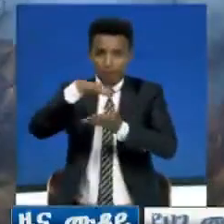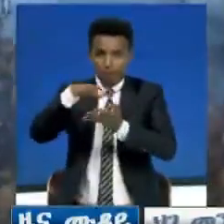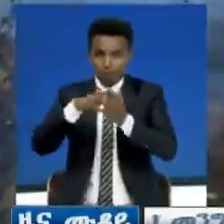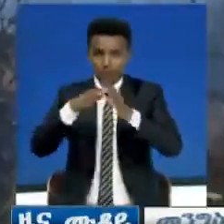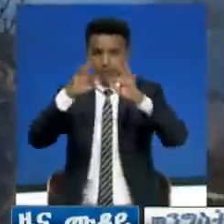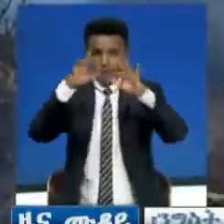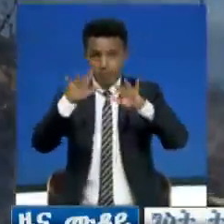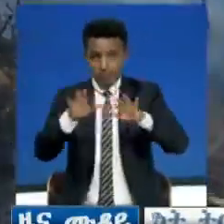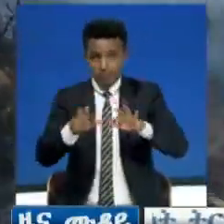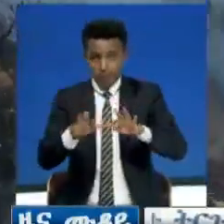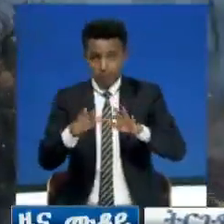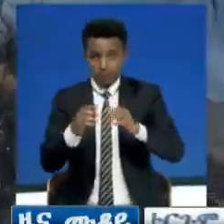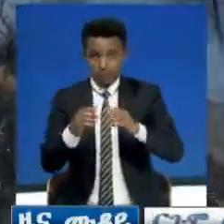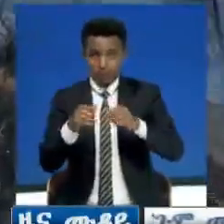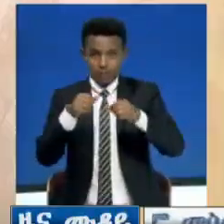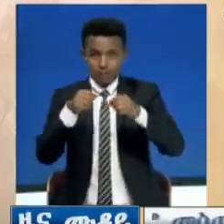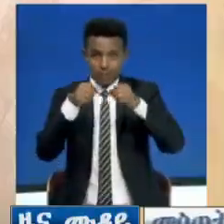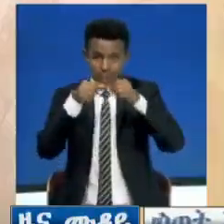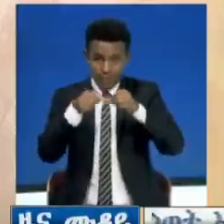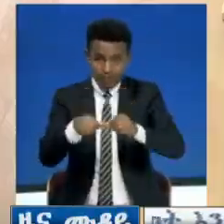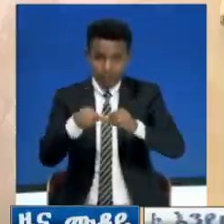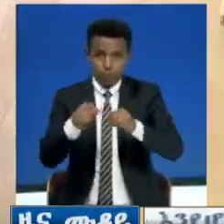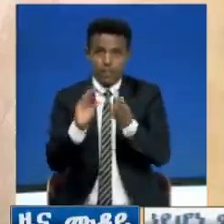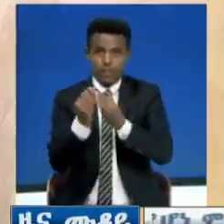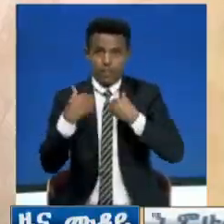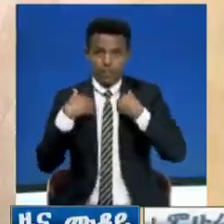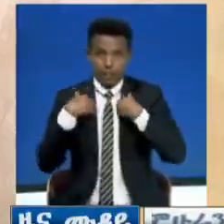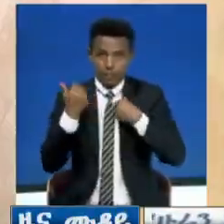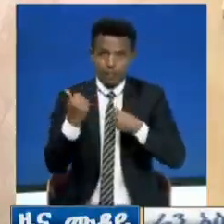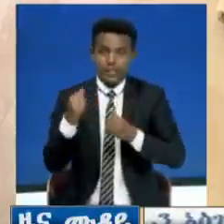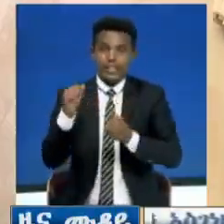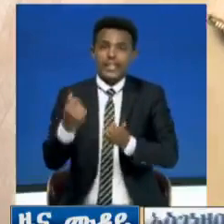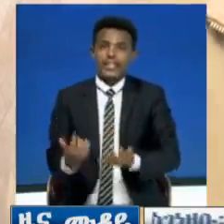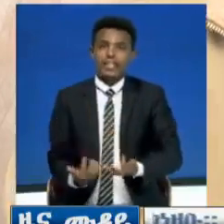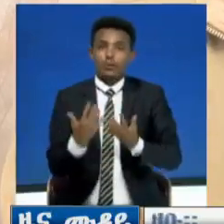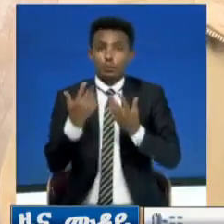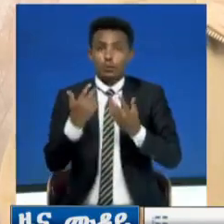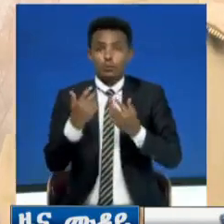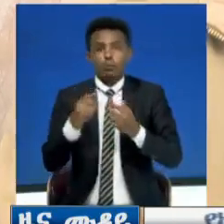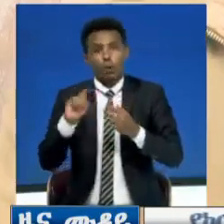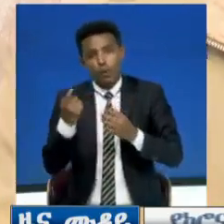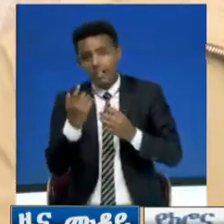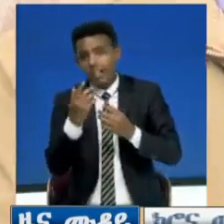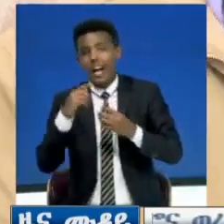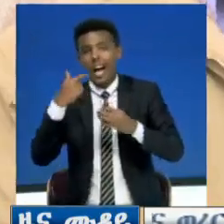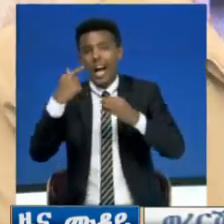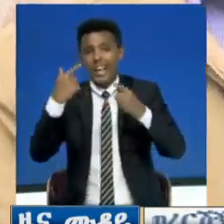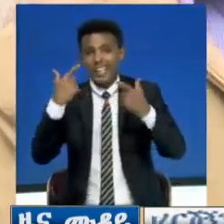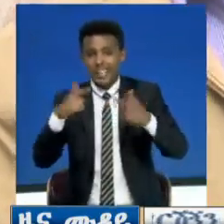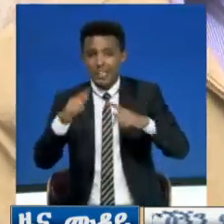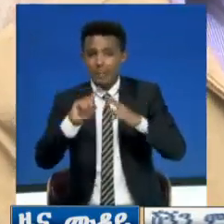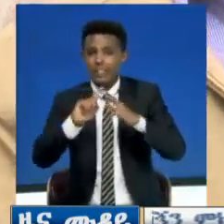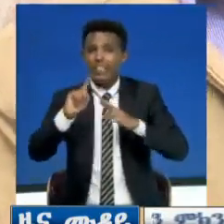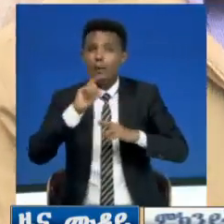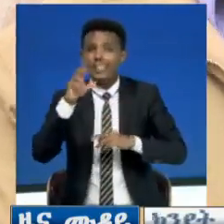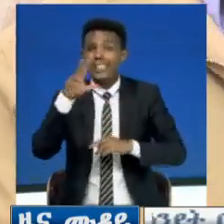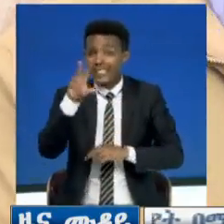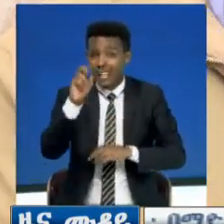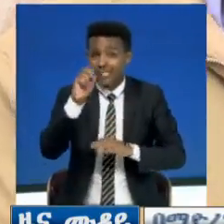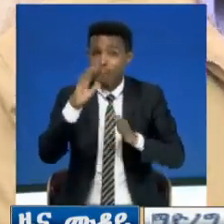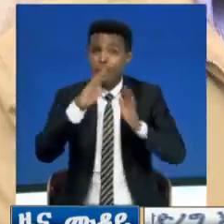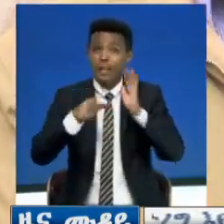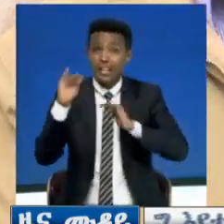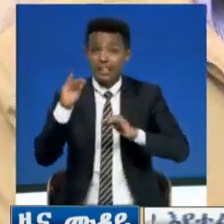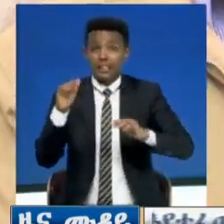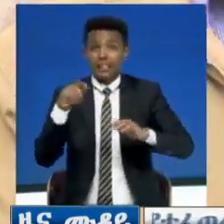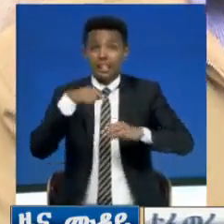ሁኔታ ነው ያለ። ነገር ግን ሰዓቱ በሆነ አጋጣሚ እንዳያመልጥ ከ30 በላይ የአካባቢው